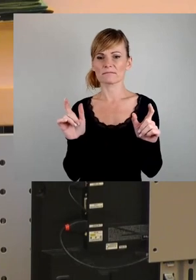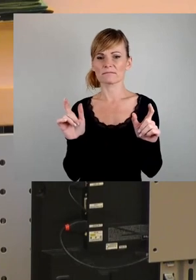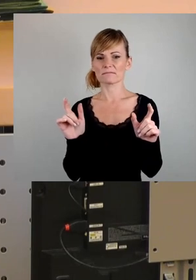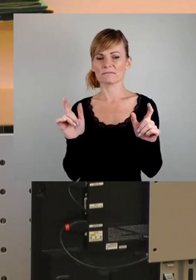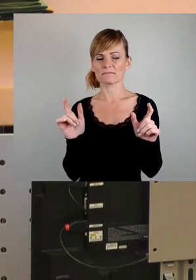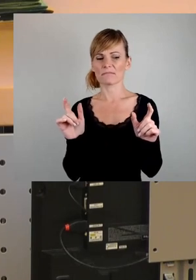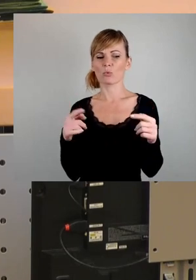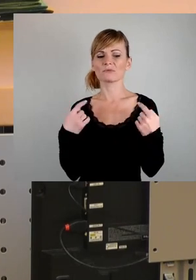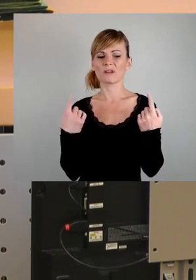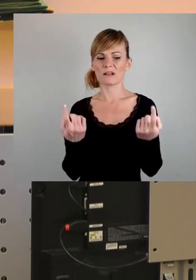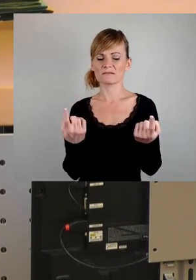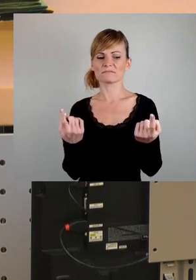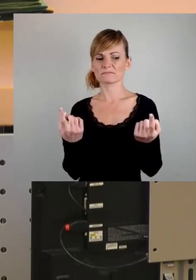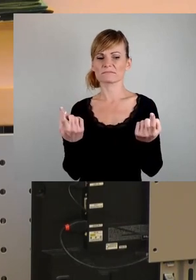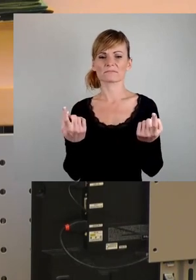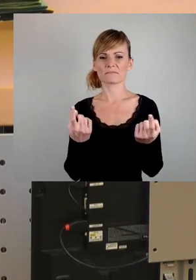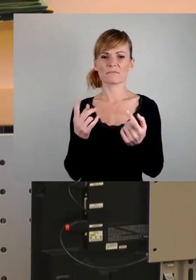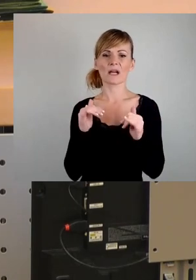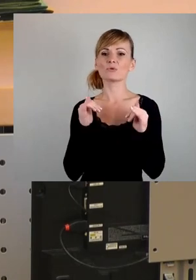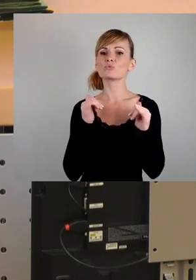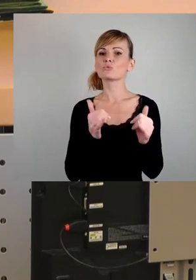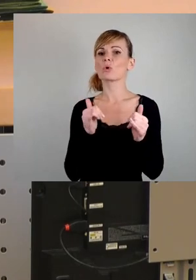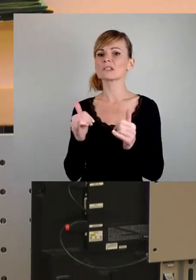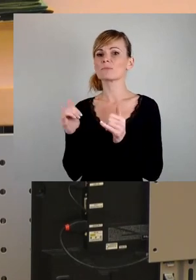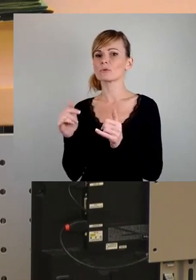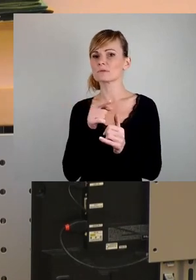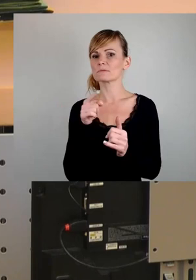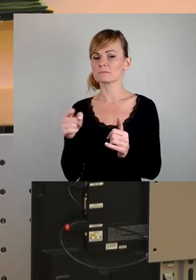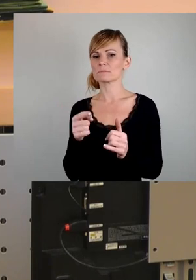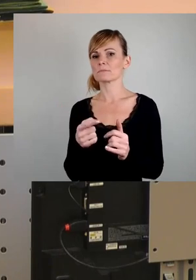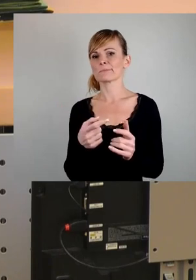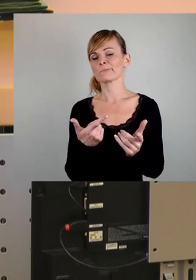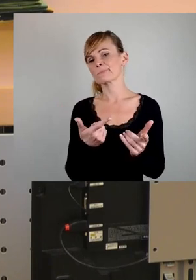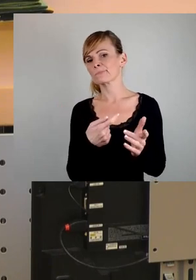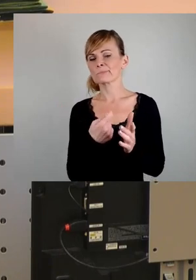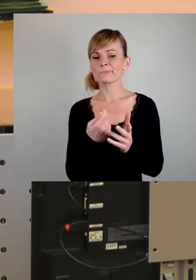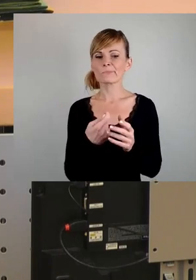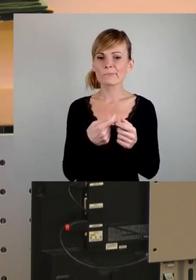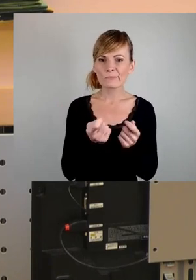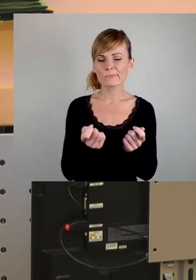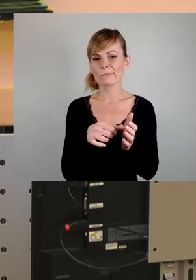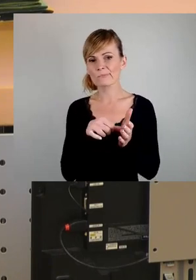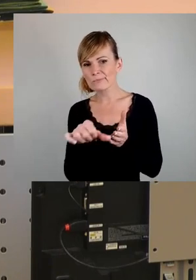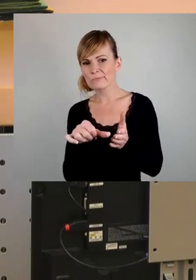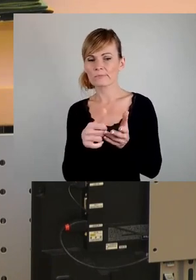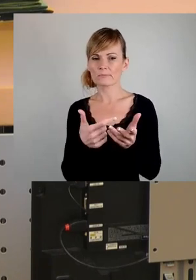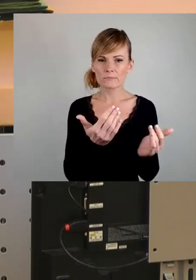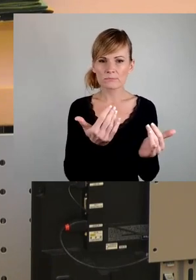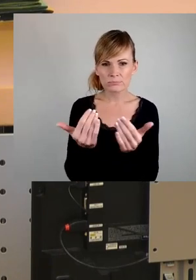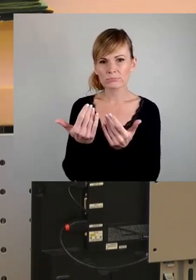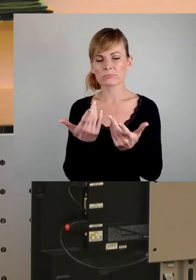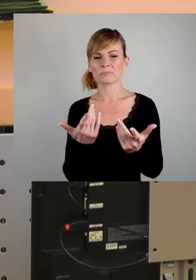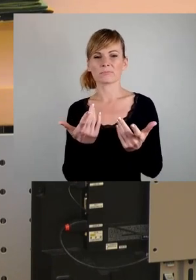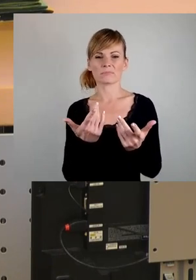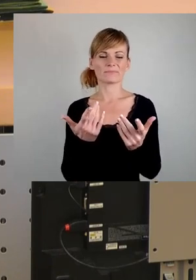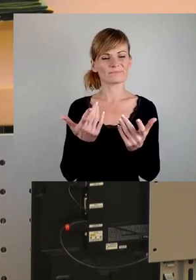Bedürfnissen der touristischen Vermarktung unterzuordnen hat, sondern wir wollen die Bundesgartenschau